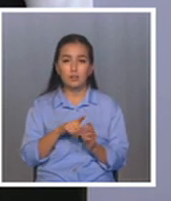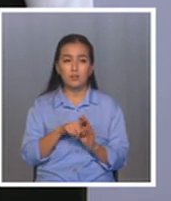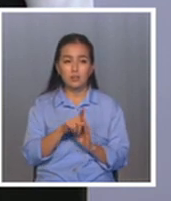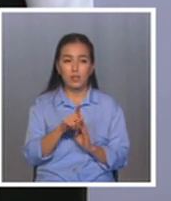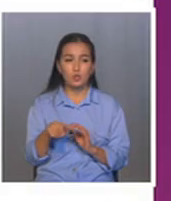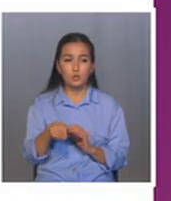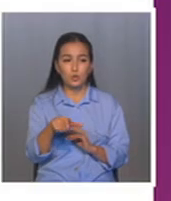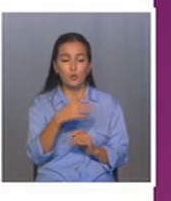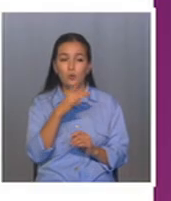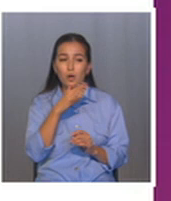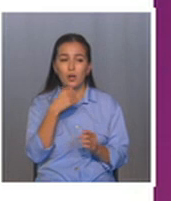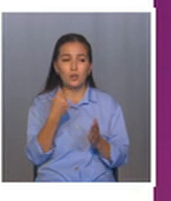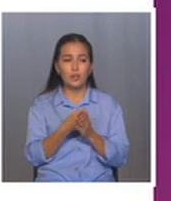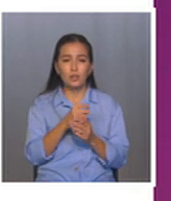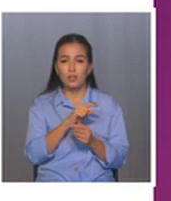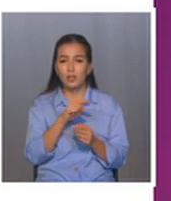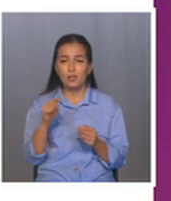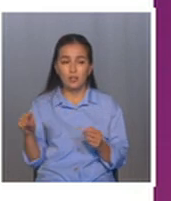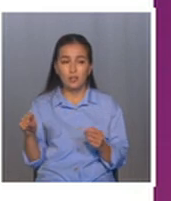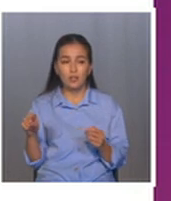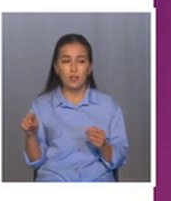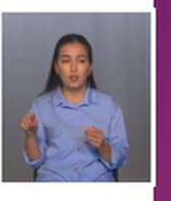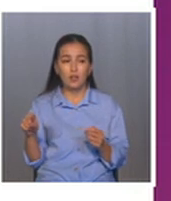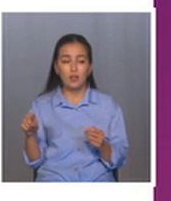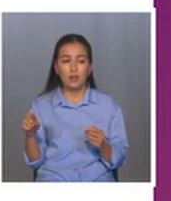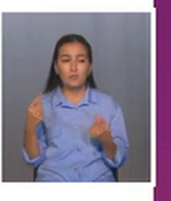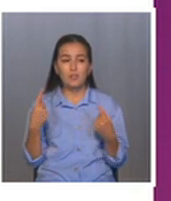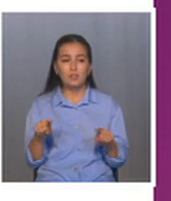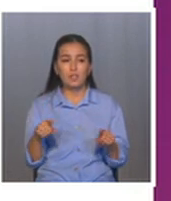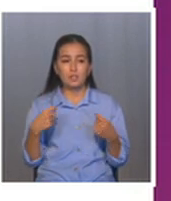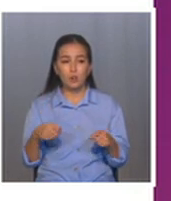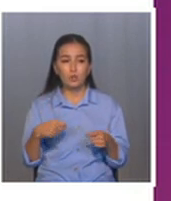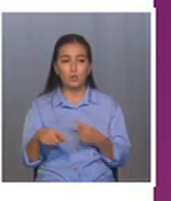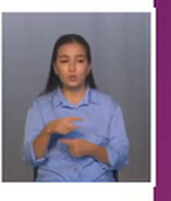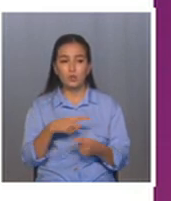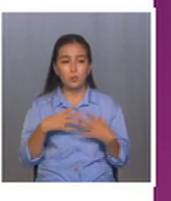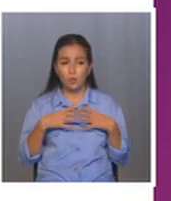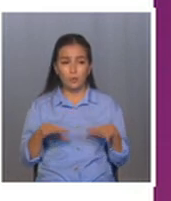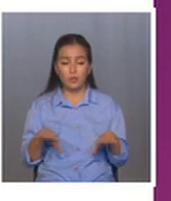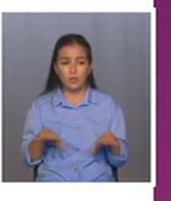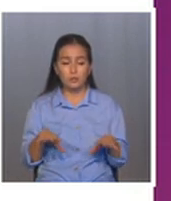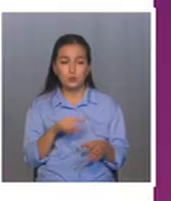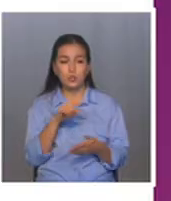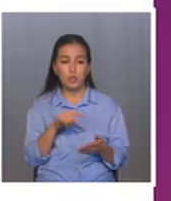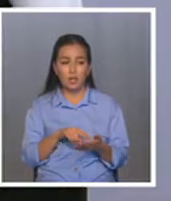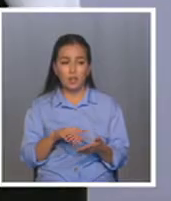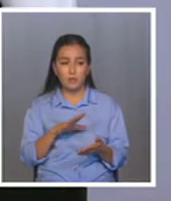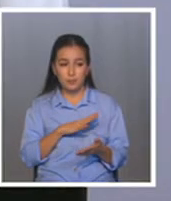жолының уақытына дейінгі уақытта басқа сауда жолы болмаған ба деген сұрақ туып отырған